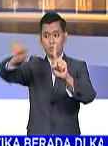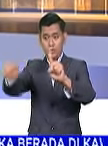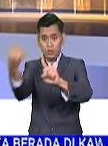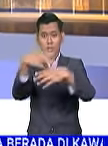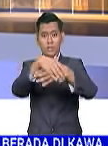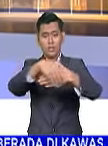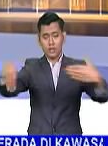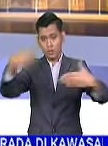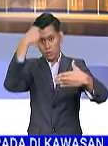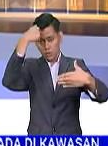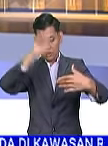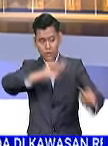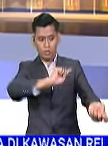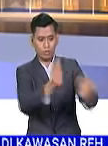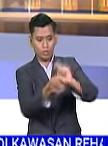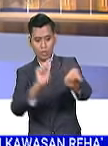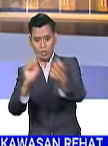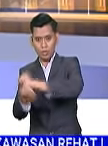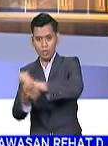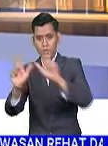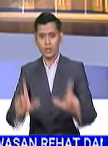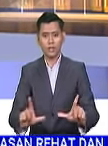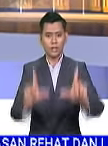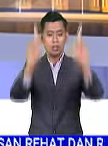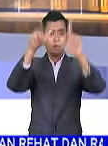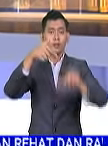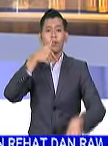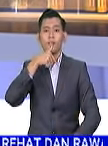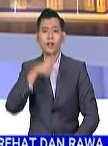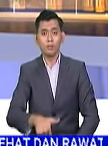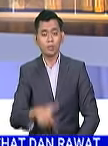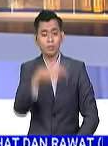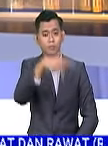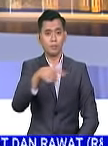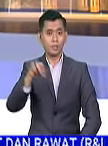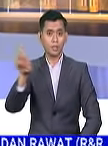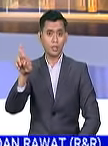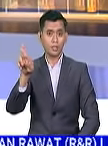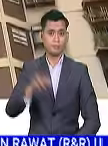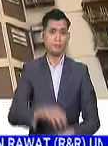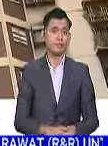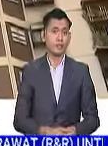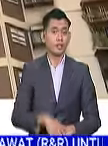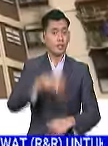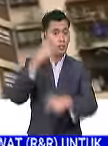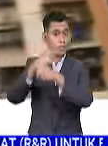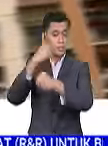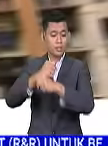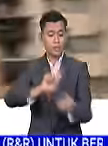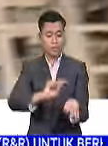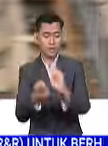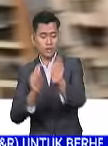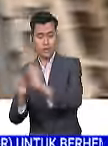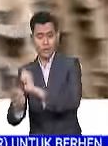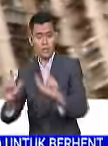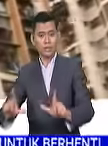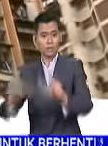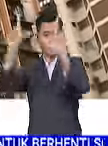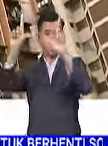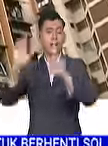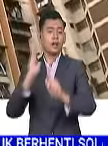RM127 juta bagi menggantikan semua lift lama di PPR dan PA terbabit. Kerja-kerja pergantian lift itu dijangka